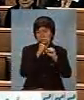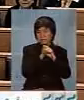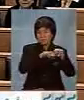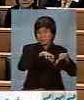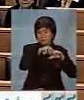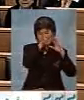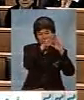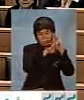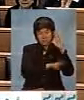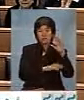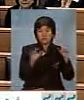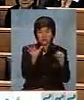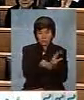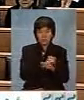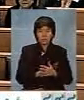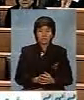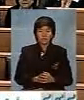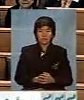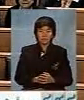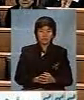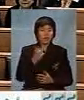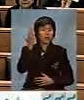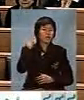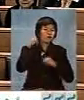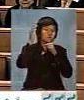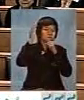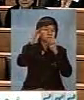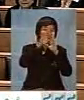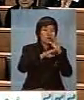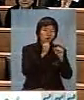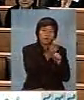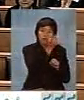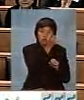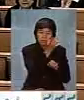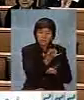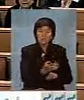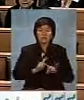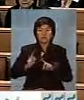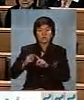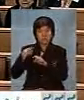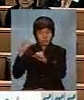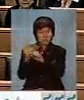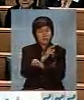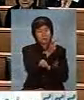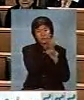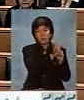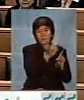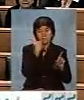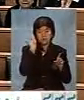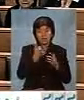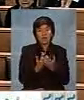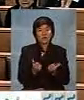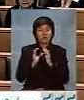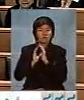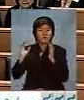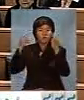ามที่แถลงนโยบายไว้ต่อรัฐสภาต้องขอขอบคุณรัฐบาลภายใต้การบริหารงานของท่านนายกรัฐมนตรี